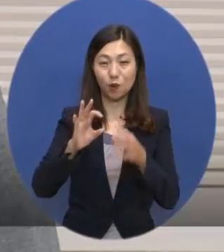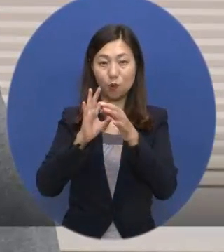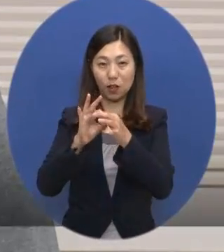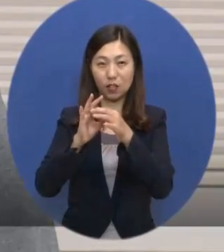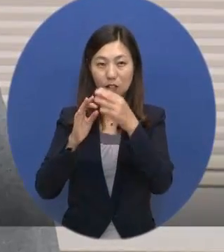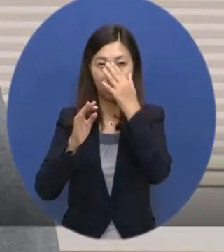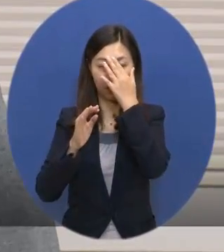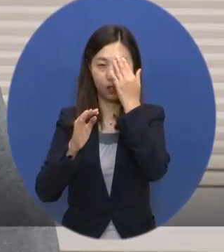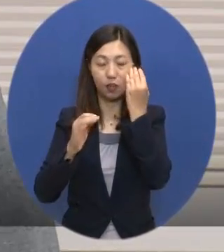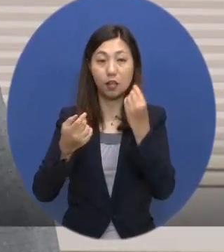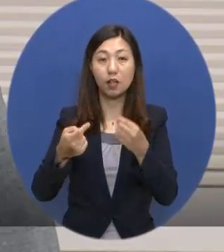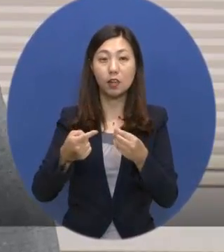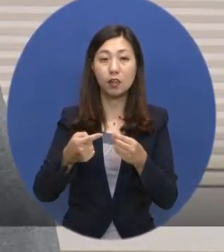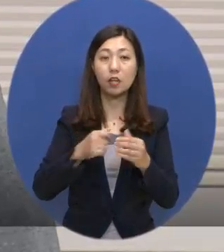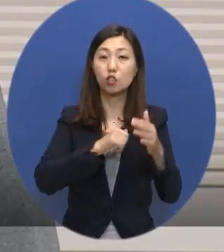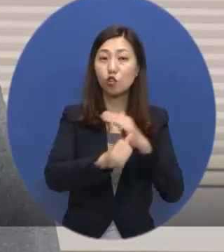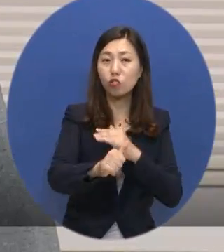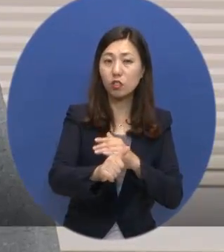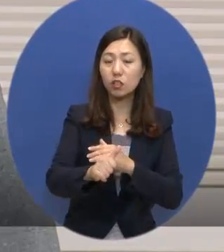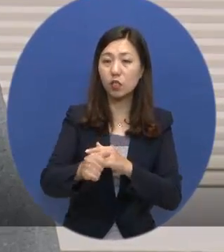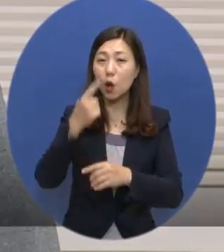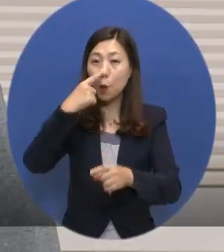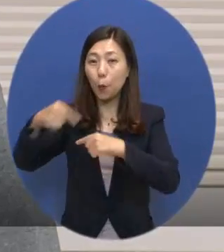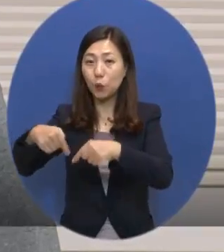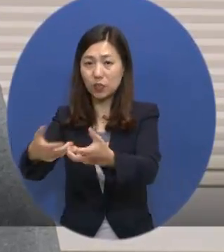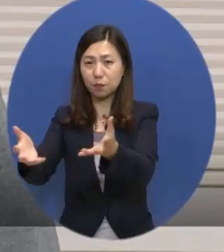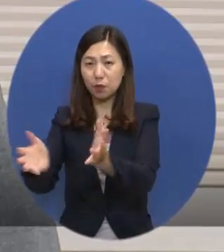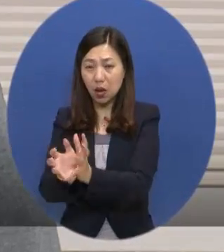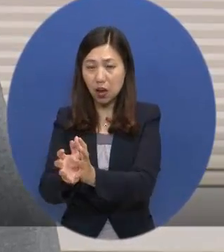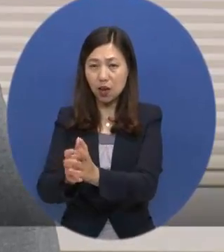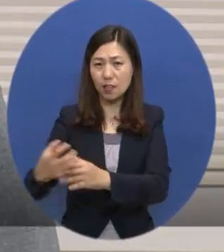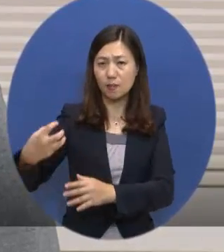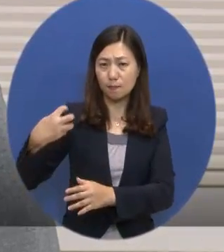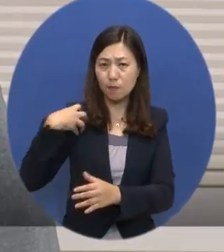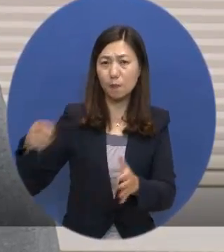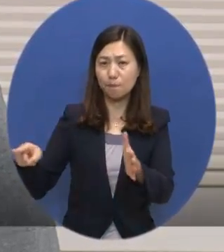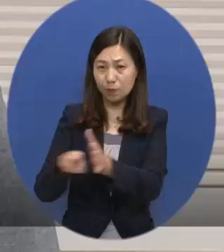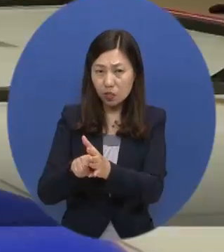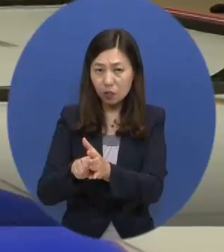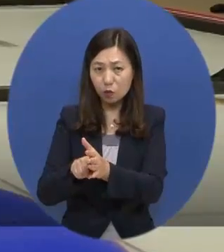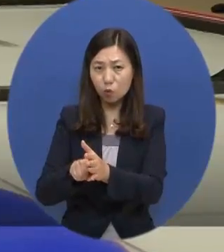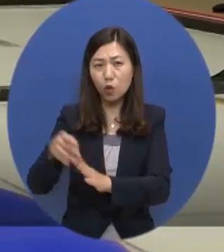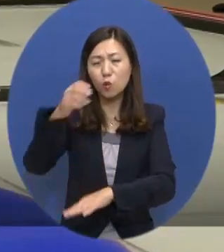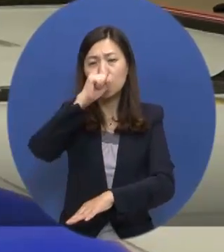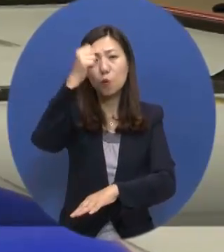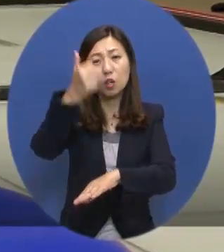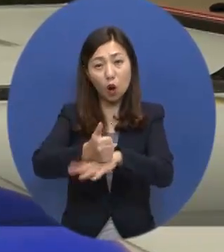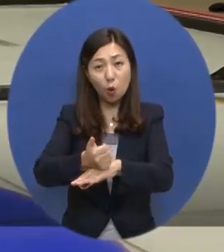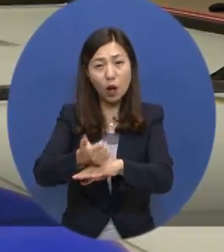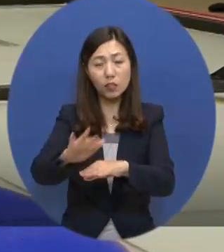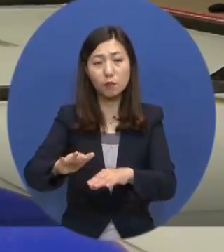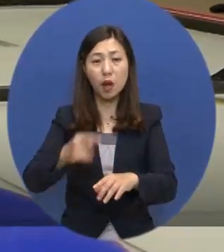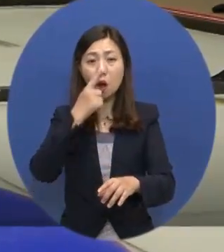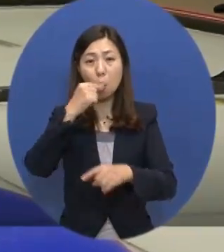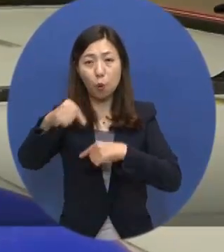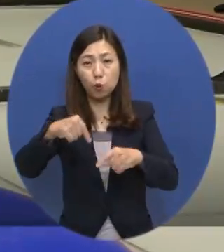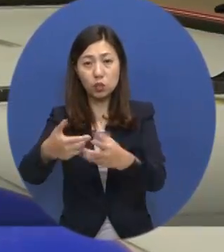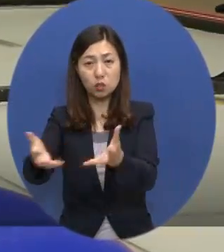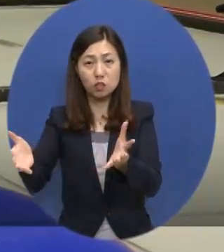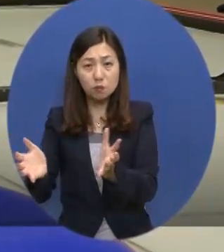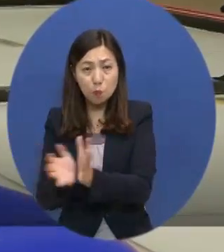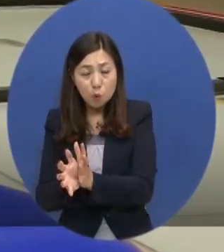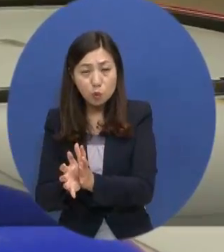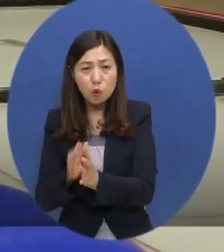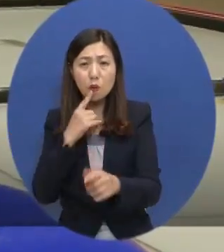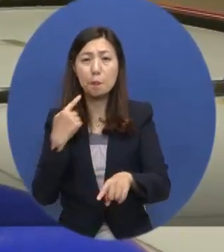선수들은 당연히 코칭 스태프들을 믿고 이제 지도하는 대로 따라야지 좋은 결과물이 나올 거지만 코칭 스태프도 마찬가지로